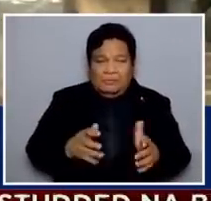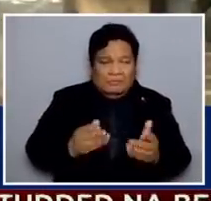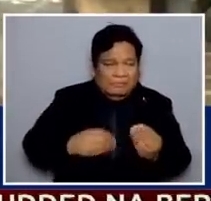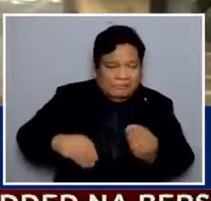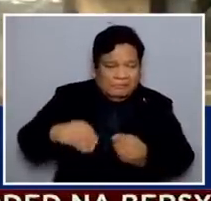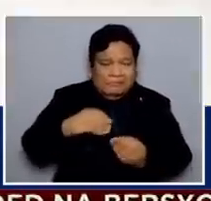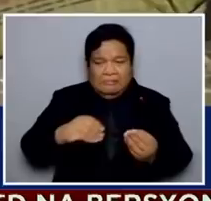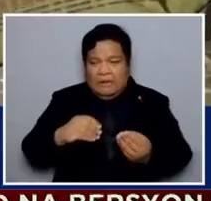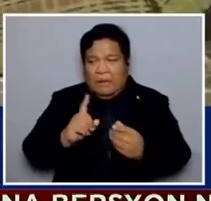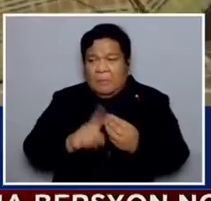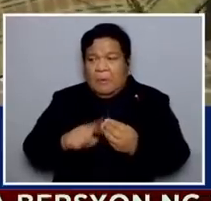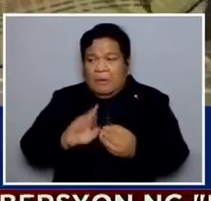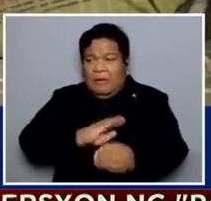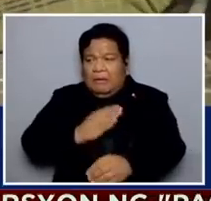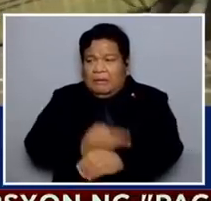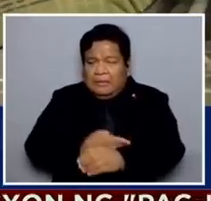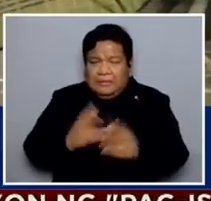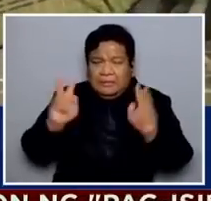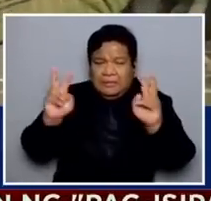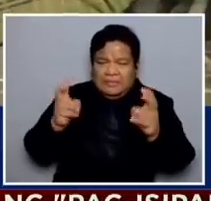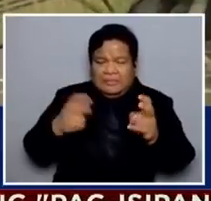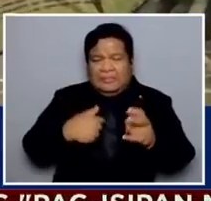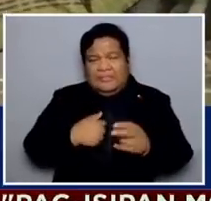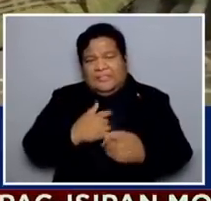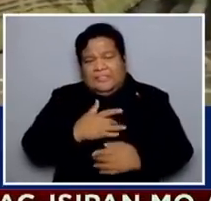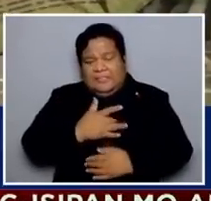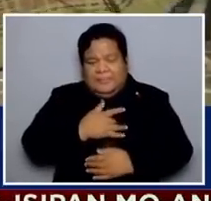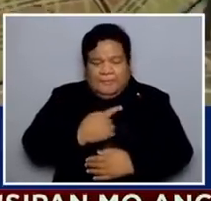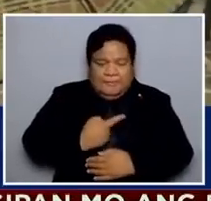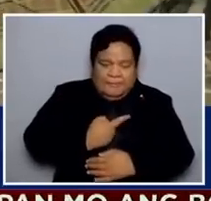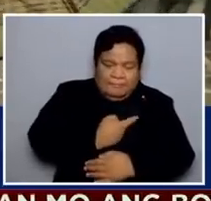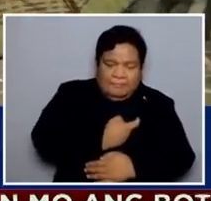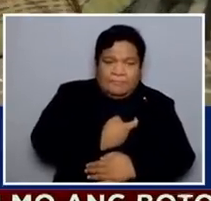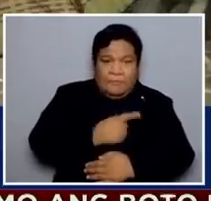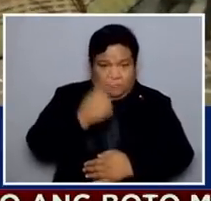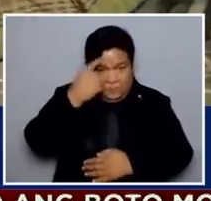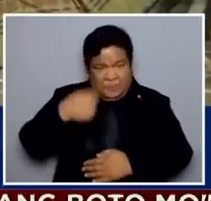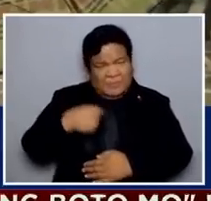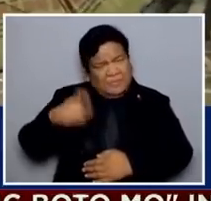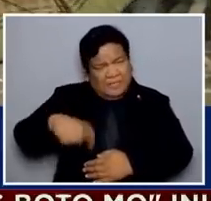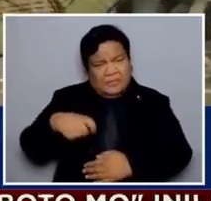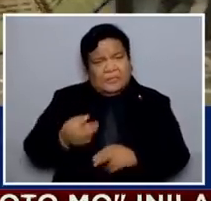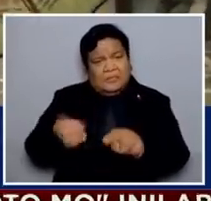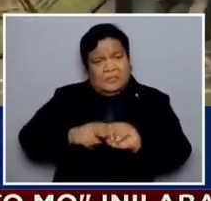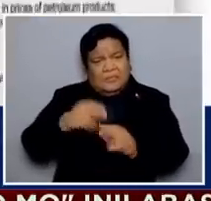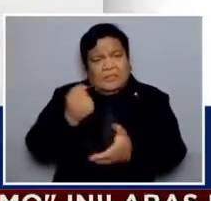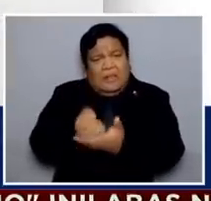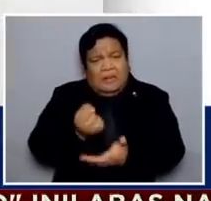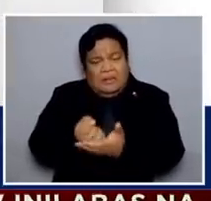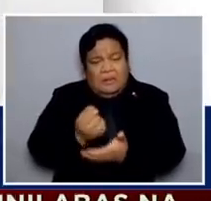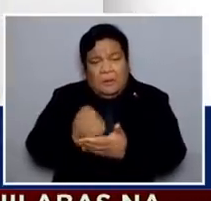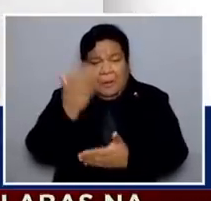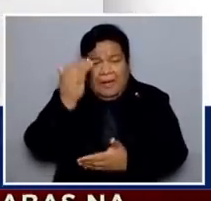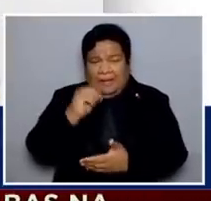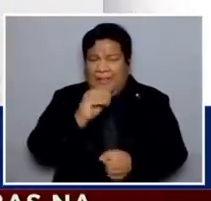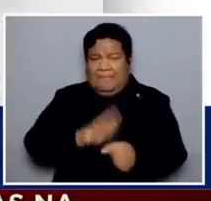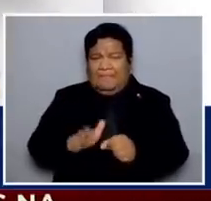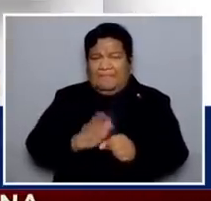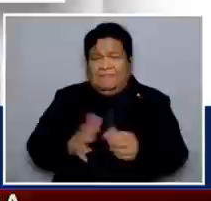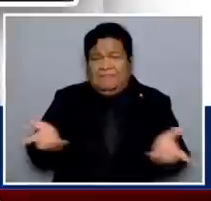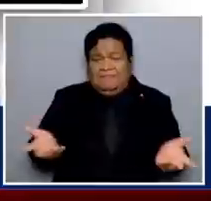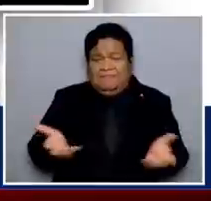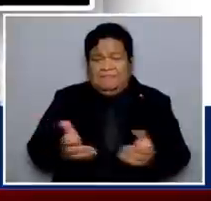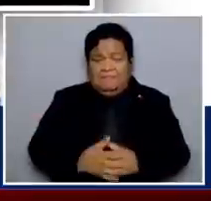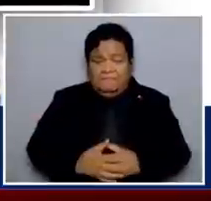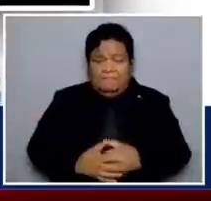na luluha ako dyan. Pero para sa akin talaga, dapat talaga tataasan ang sahod. Kasi hindi talaga sapat. Hindi